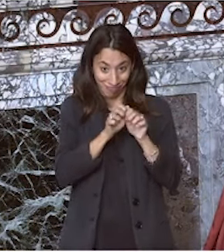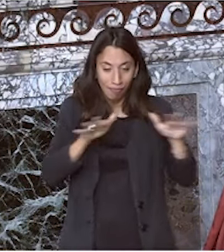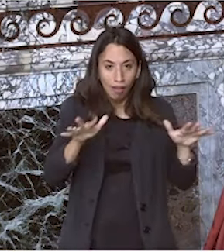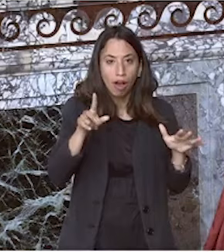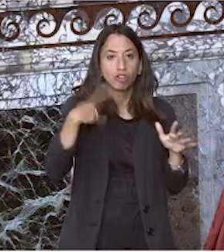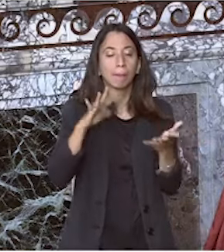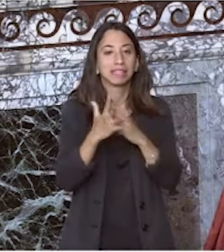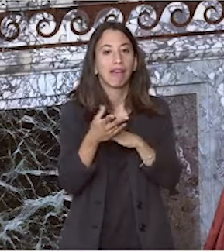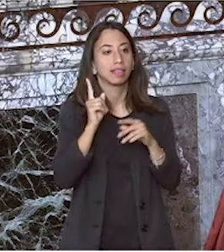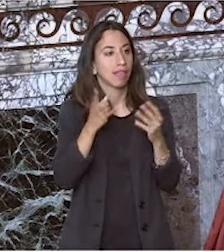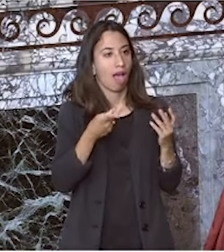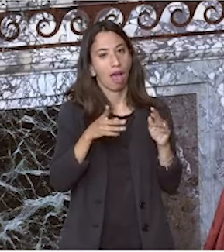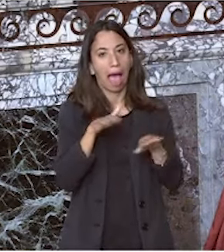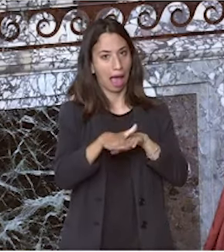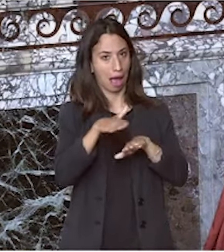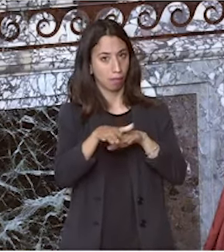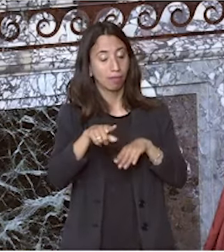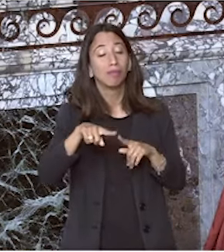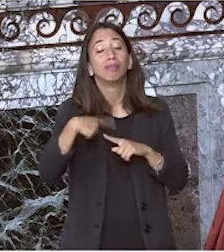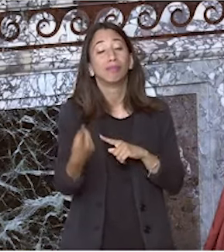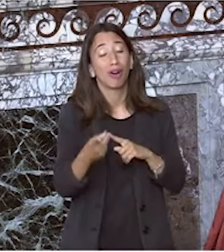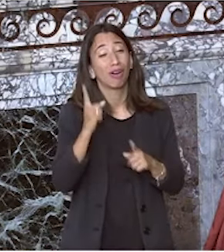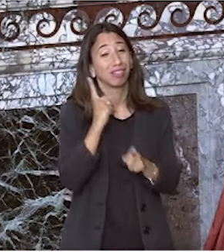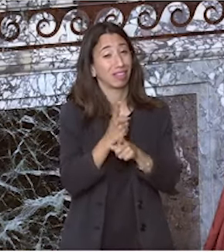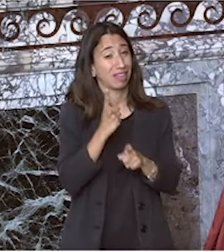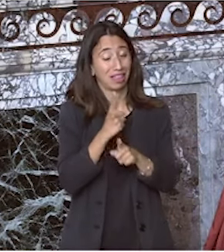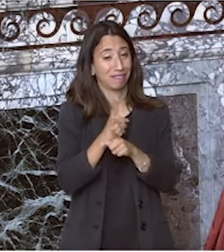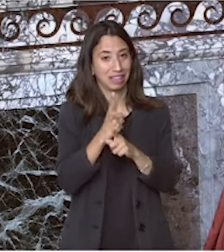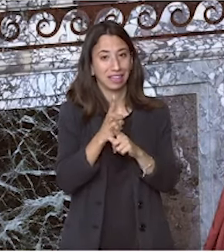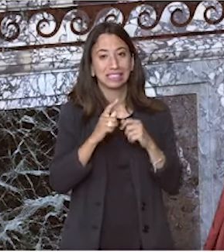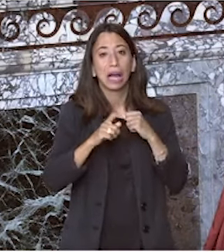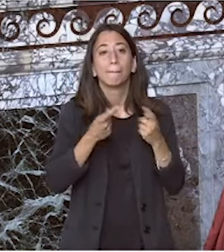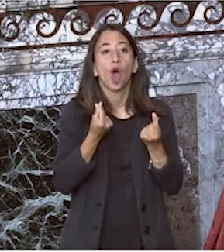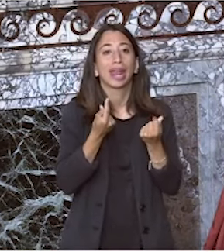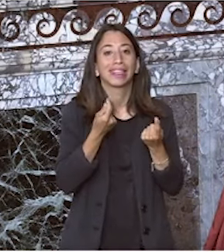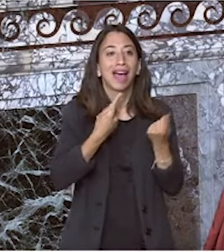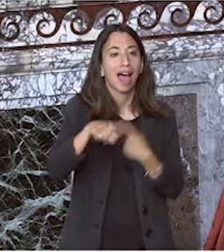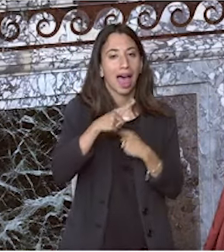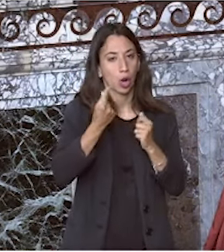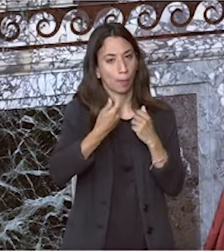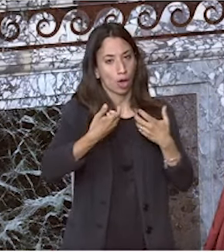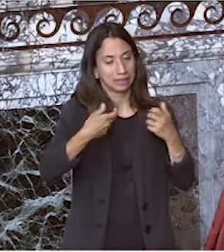normalizzazione e poi a una restrizione monetaria a seguito della fiammata inflazionistica.